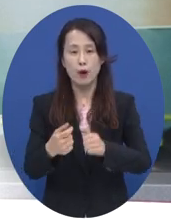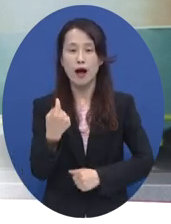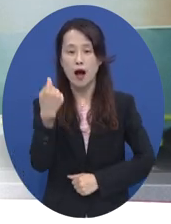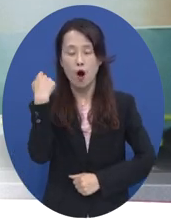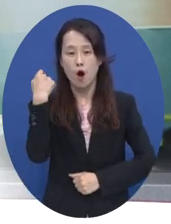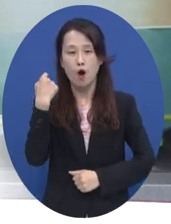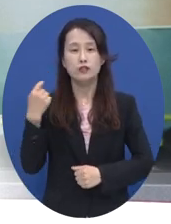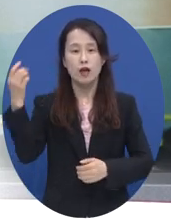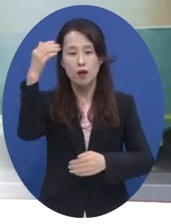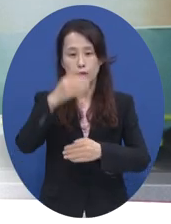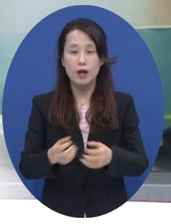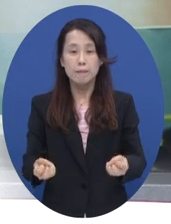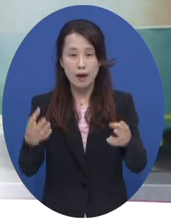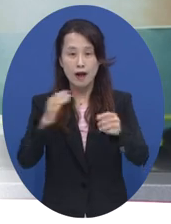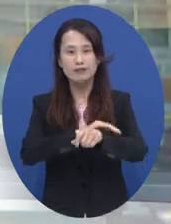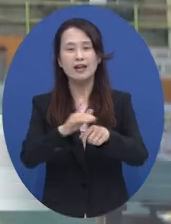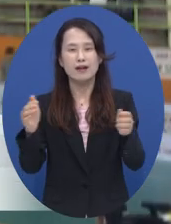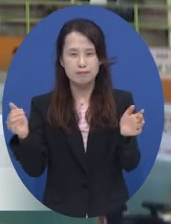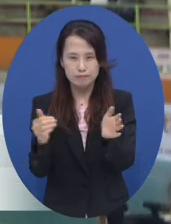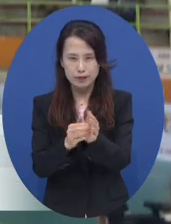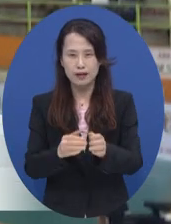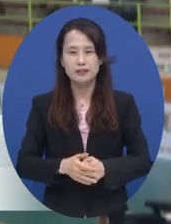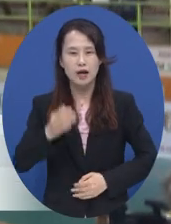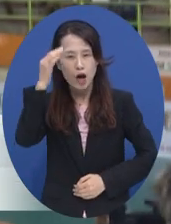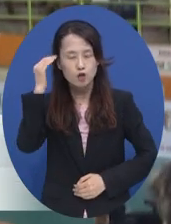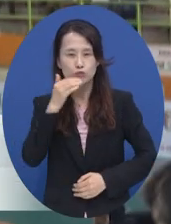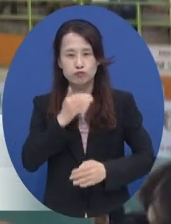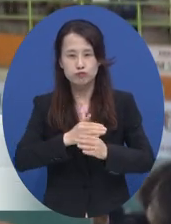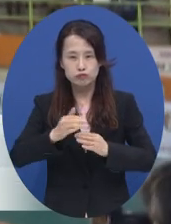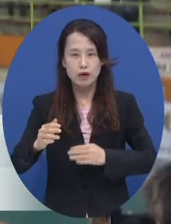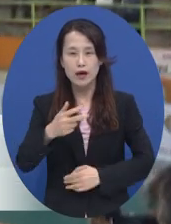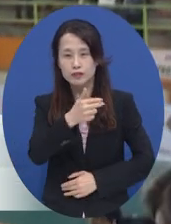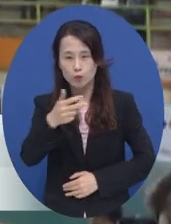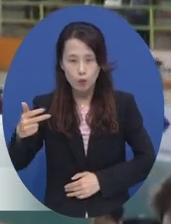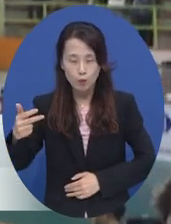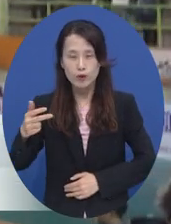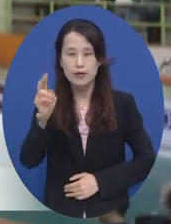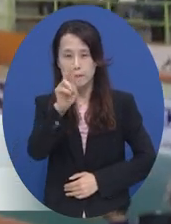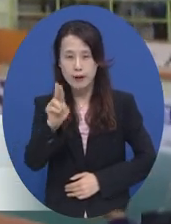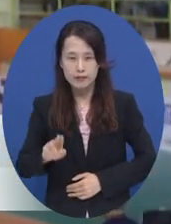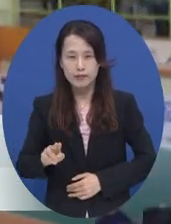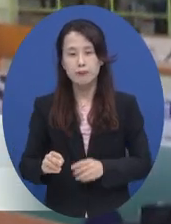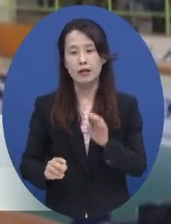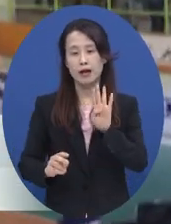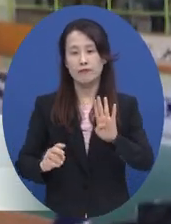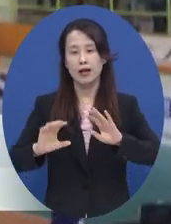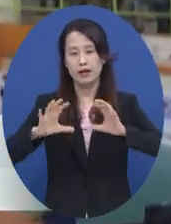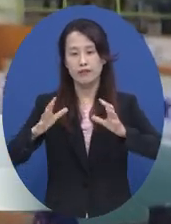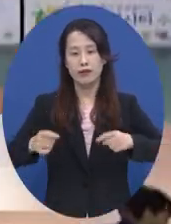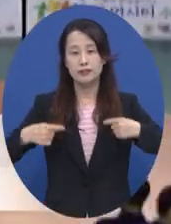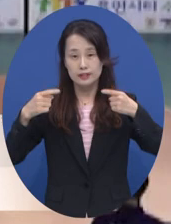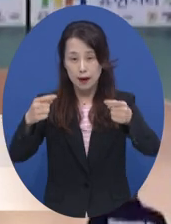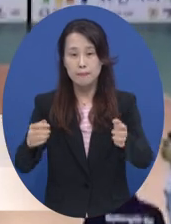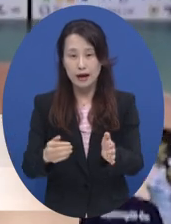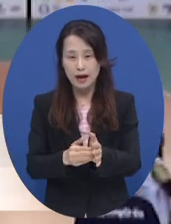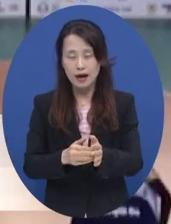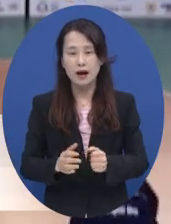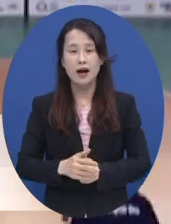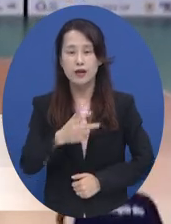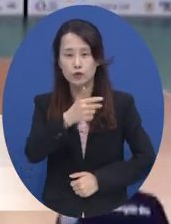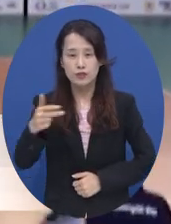끝으로 송학리 에 마무리 되었습니다 한국과 북한 인도네시아 베트남 등 4개국이 참가에